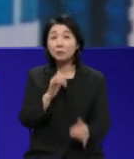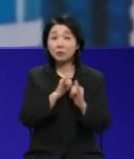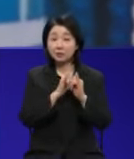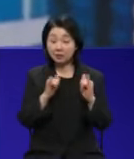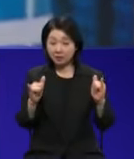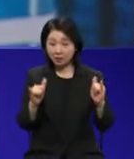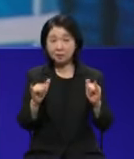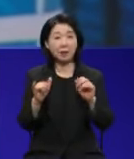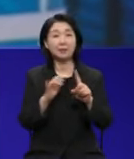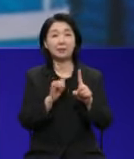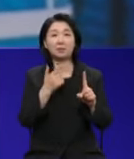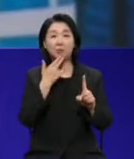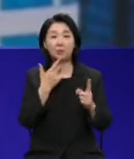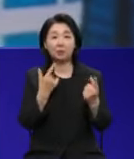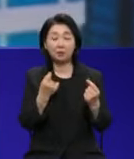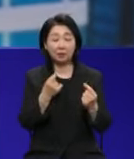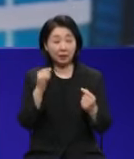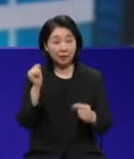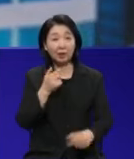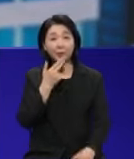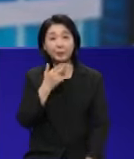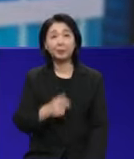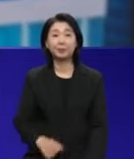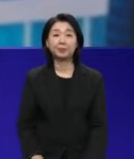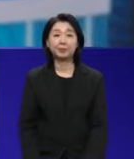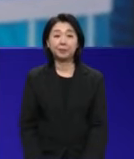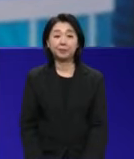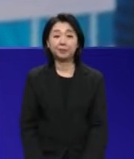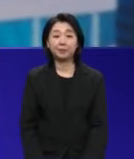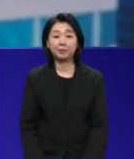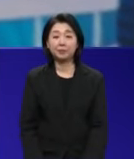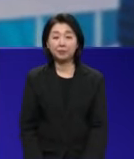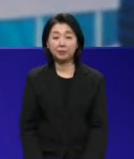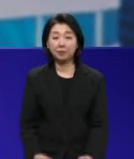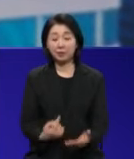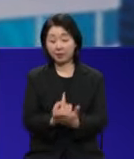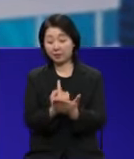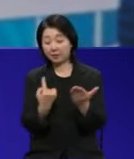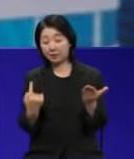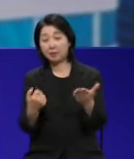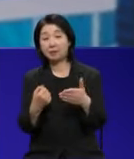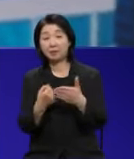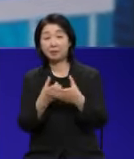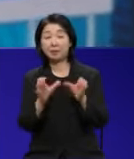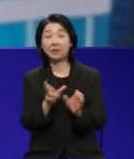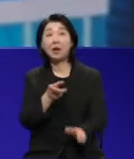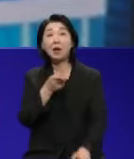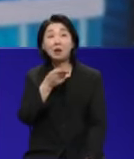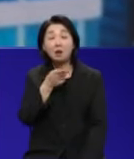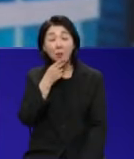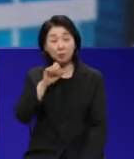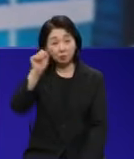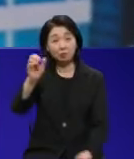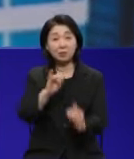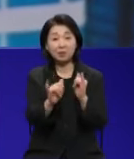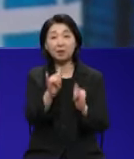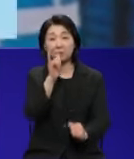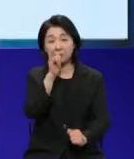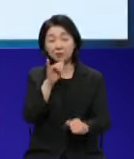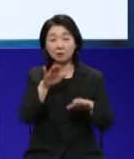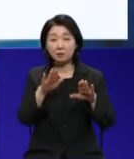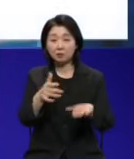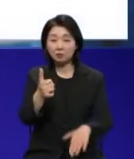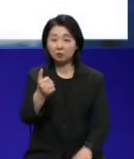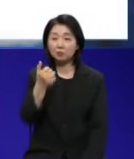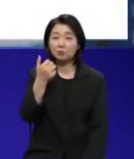명도 없는 걸로 나타났습니다네 그렇습니다 사실은 탈당 등을 이후로 무소속으로 출마한 후보들이 좀 있었는데 이번에 쉰